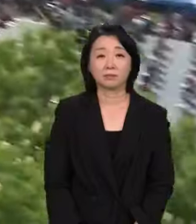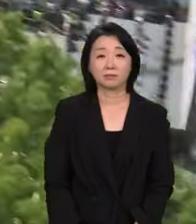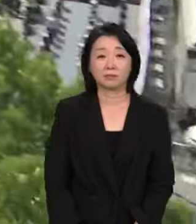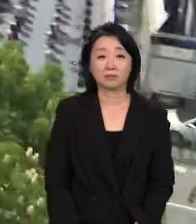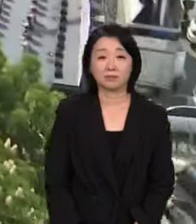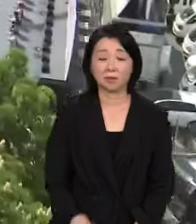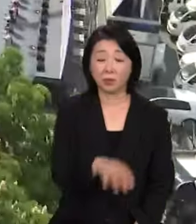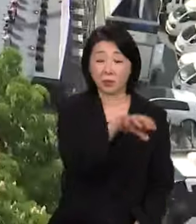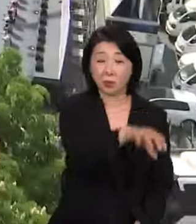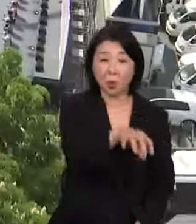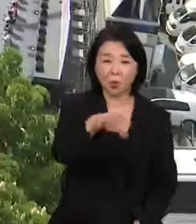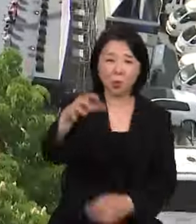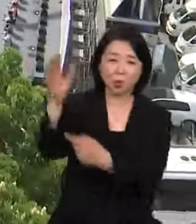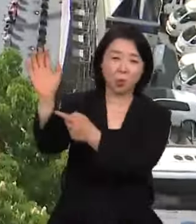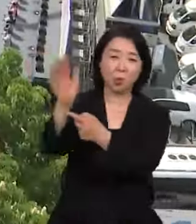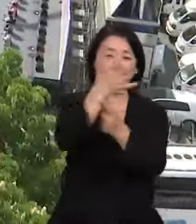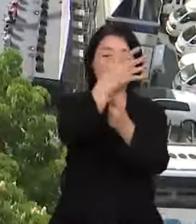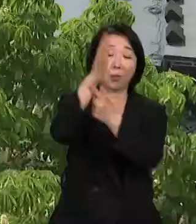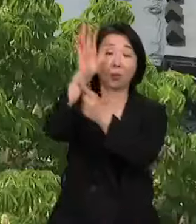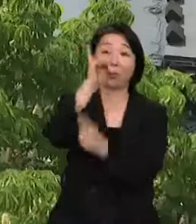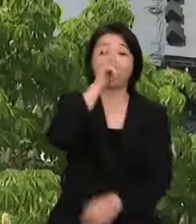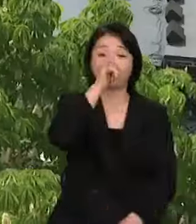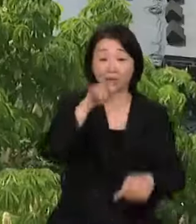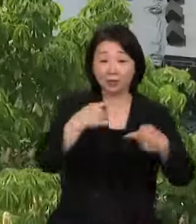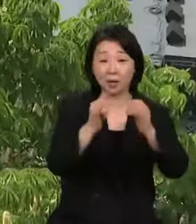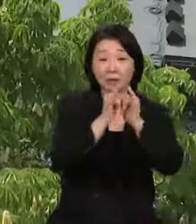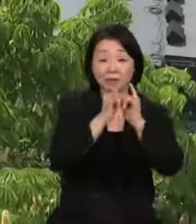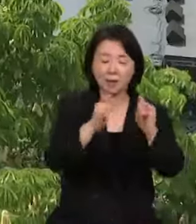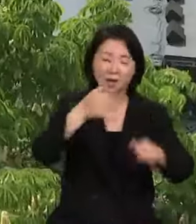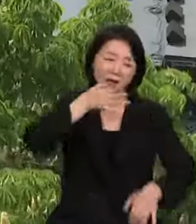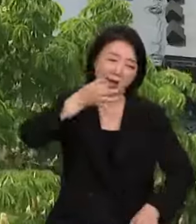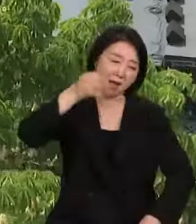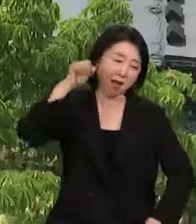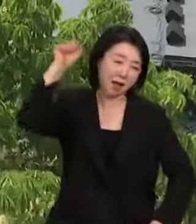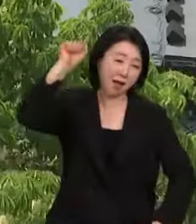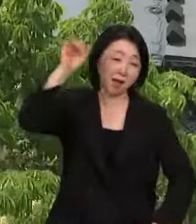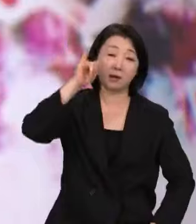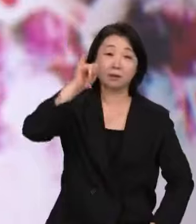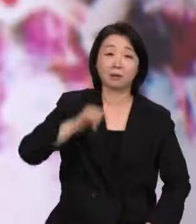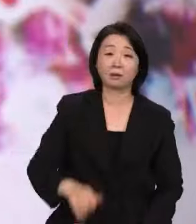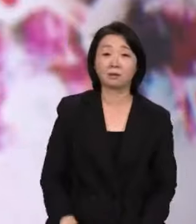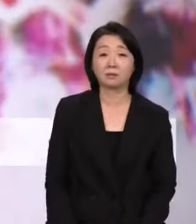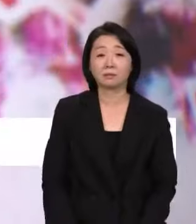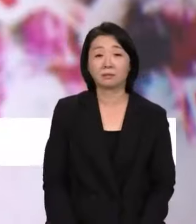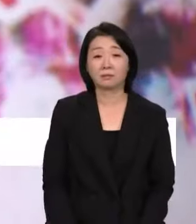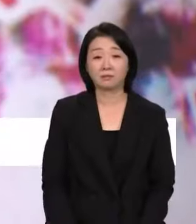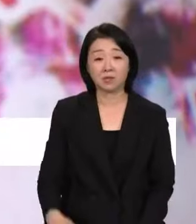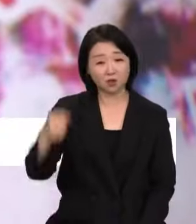광장 곳곳에 깃발이 보입니다. 참석자들은 구호를 외칩니다.